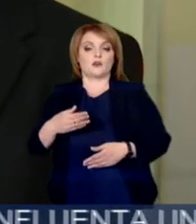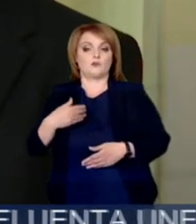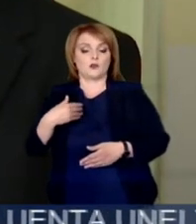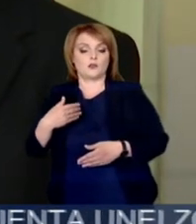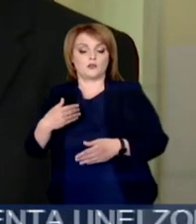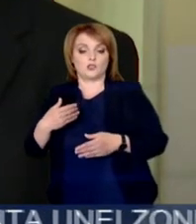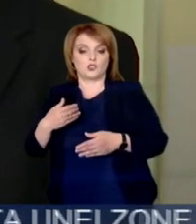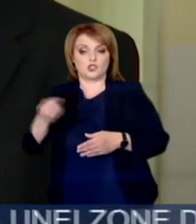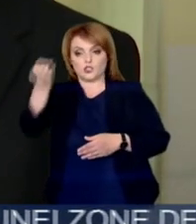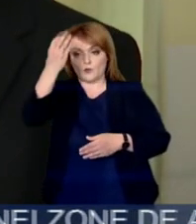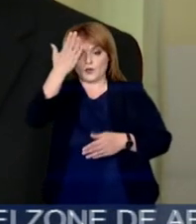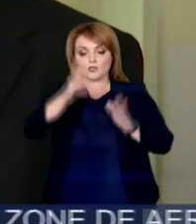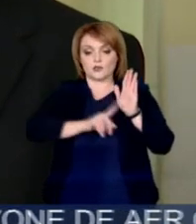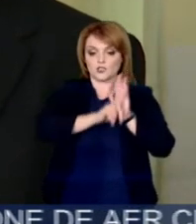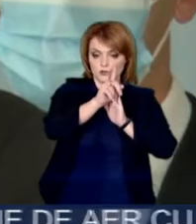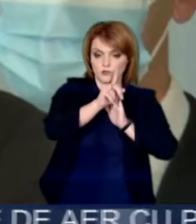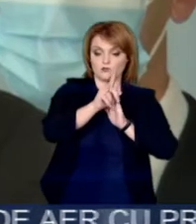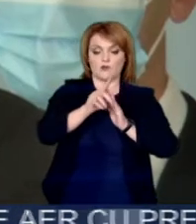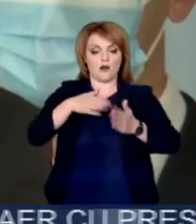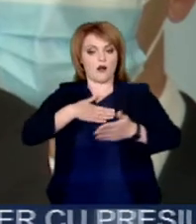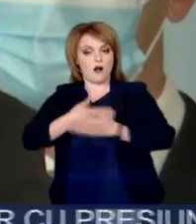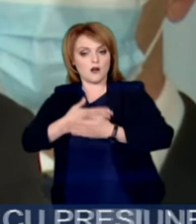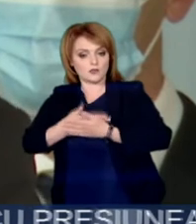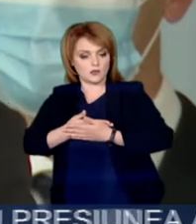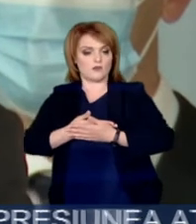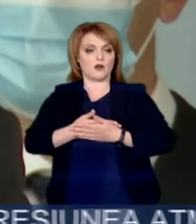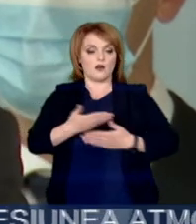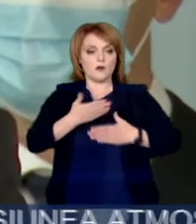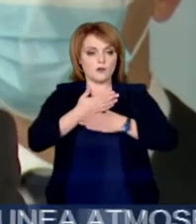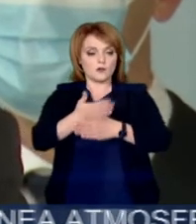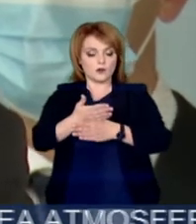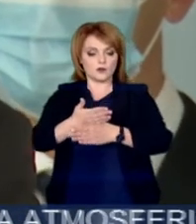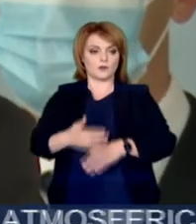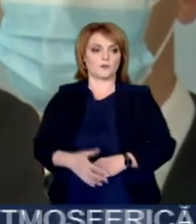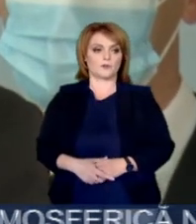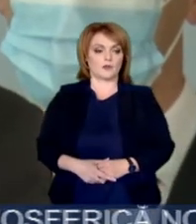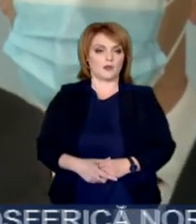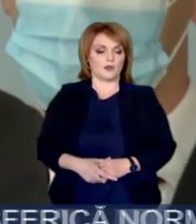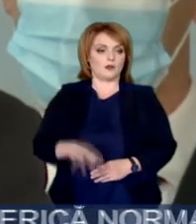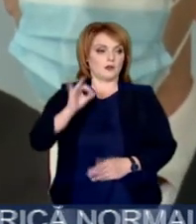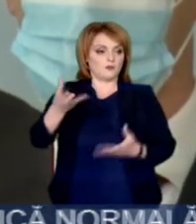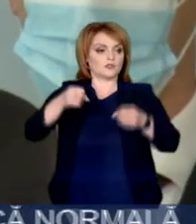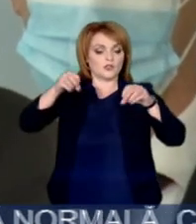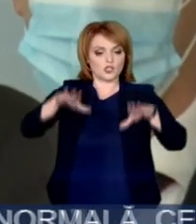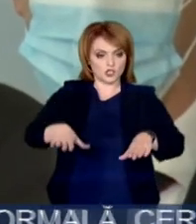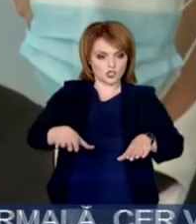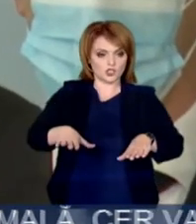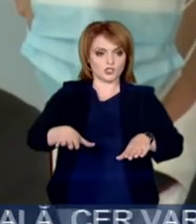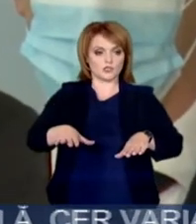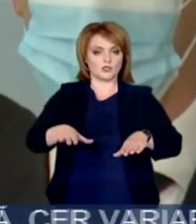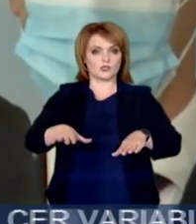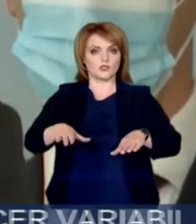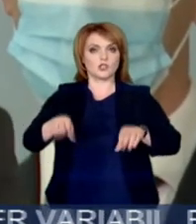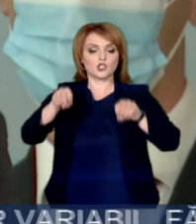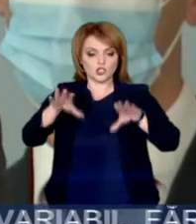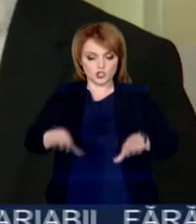am început și acțiuni. Am și venit cu o decizie. Decizie